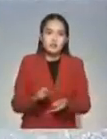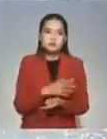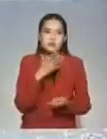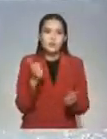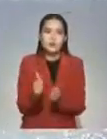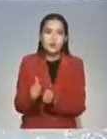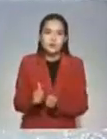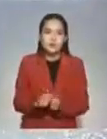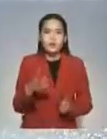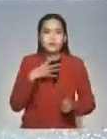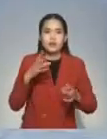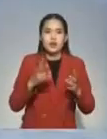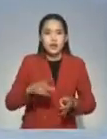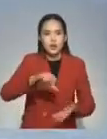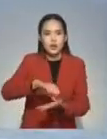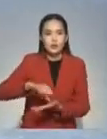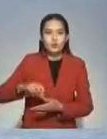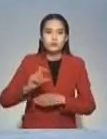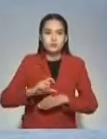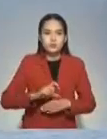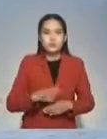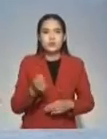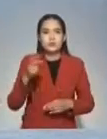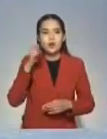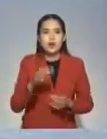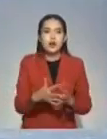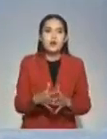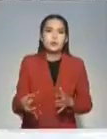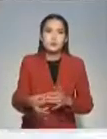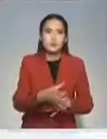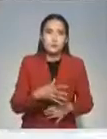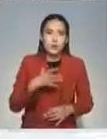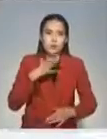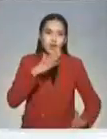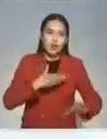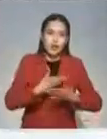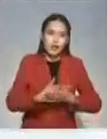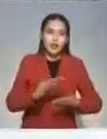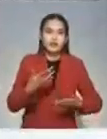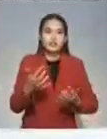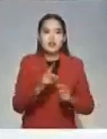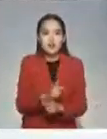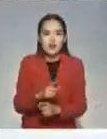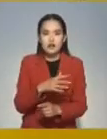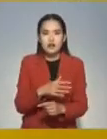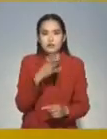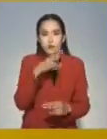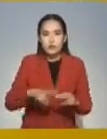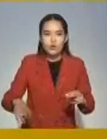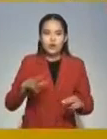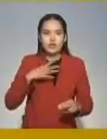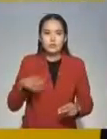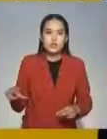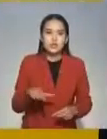челябинск-новосибирск пострадал участок в районе заречного поселка уже накануне вечером движение здесь ограничили для всех видов транспорта